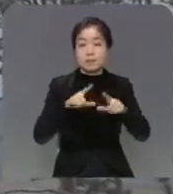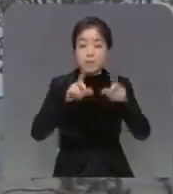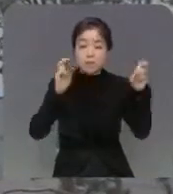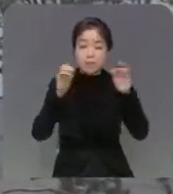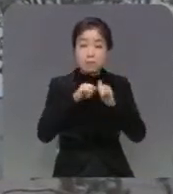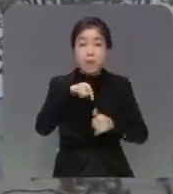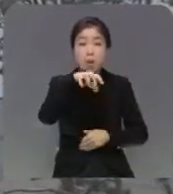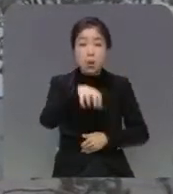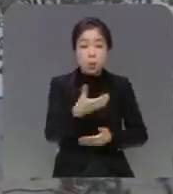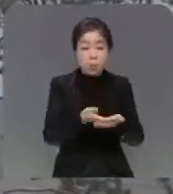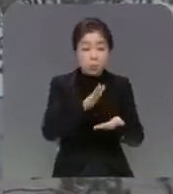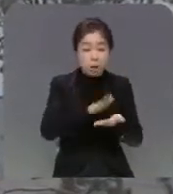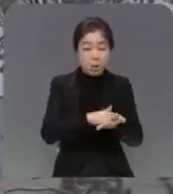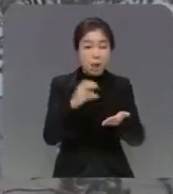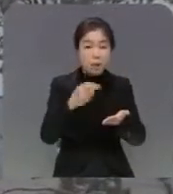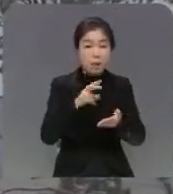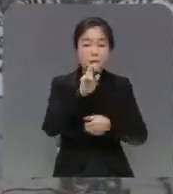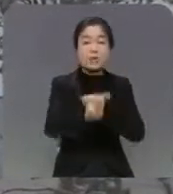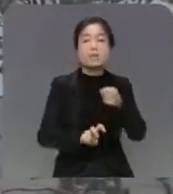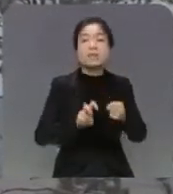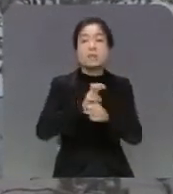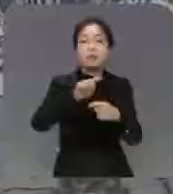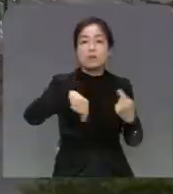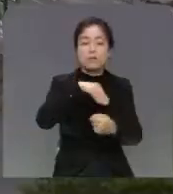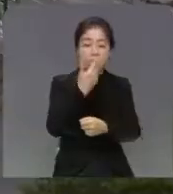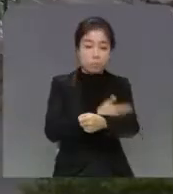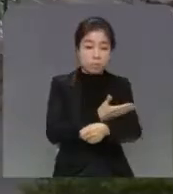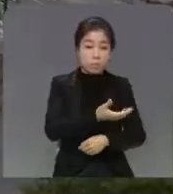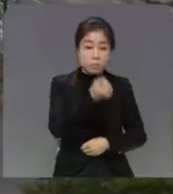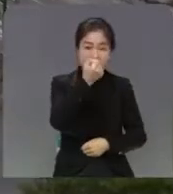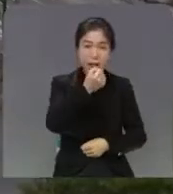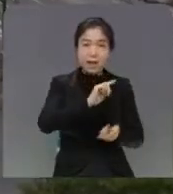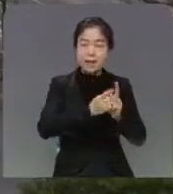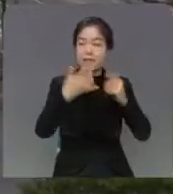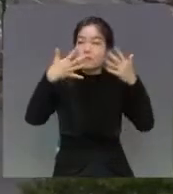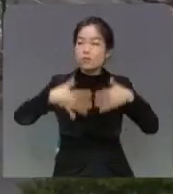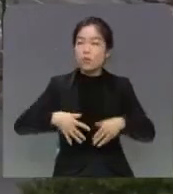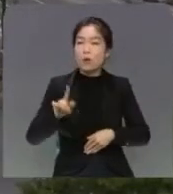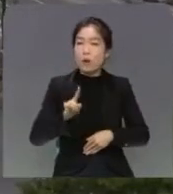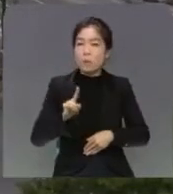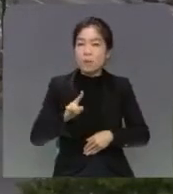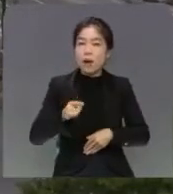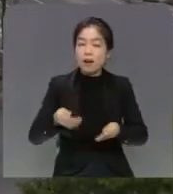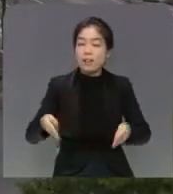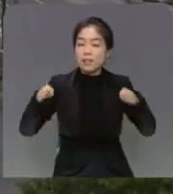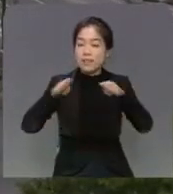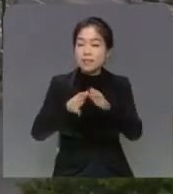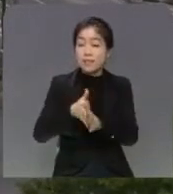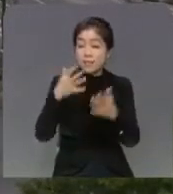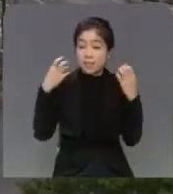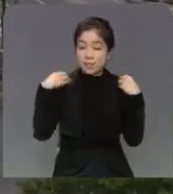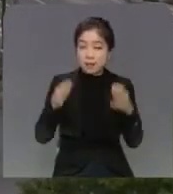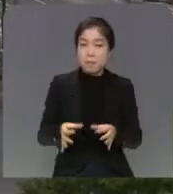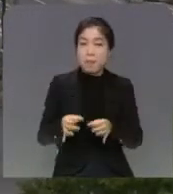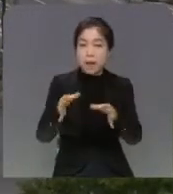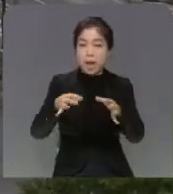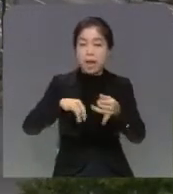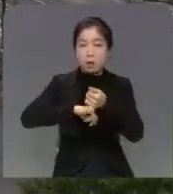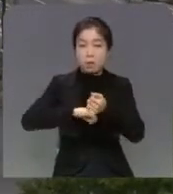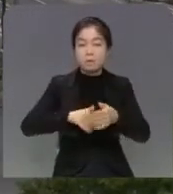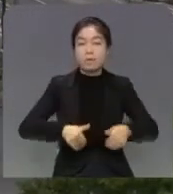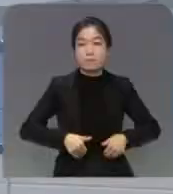사업자는 해당 부지 개발과 함께 20년 동안 운영권을 받는 대신 전략산업시설은 시에 기부 체납해야 합니다.